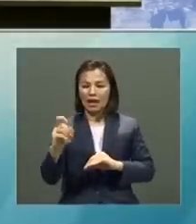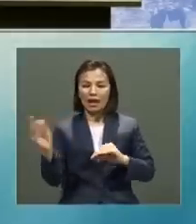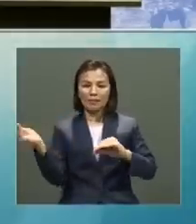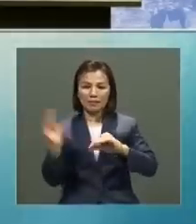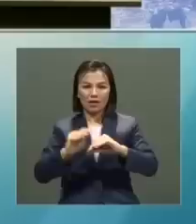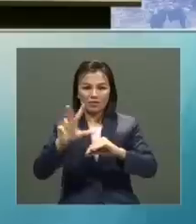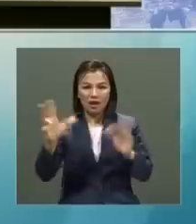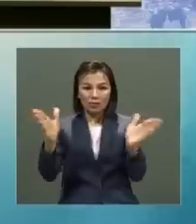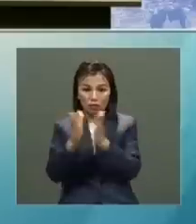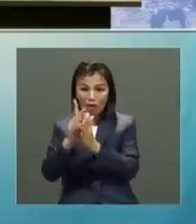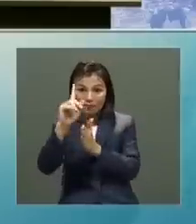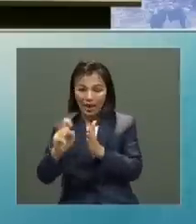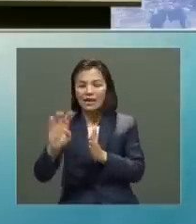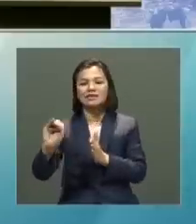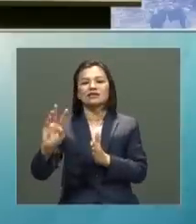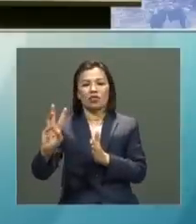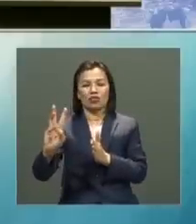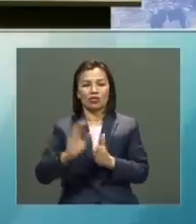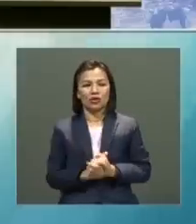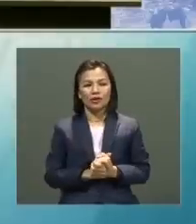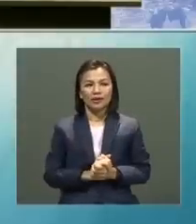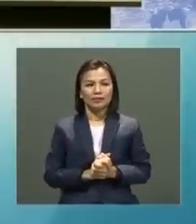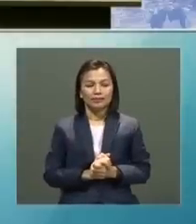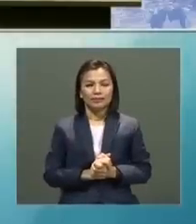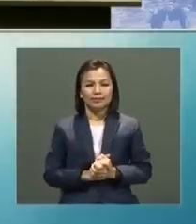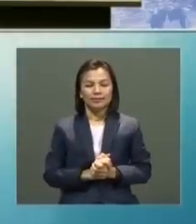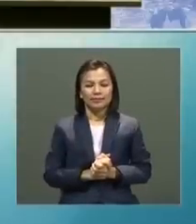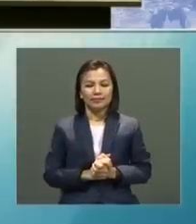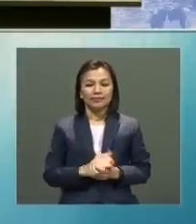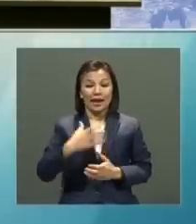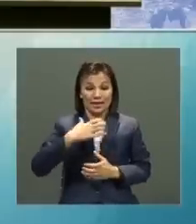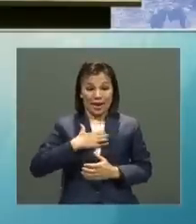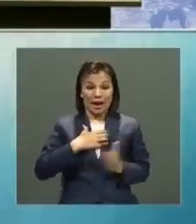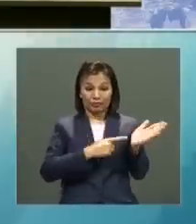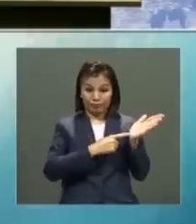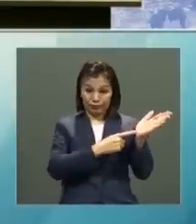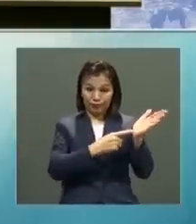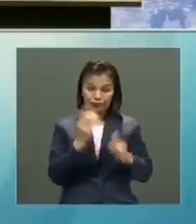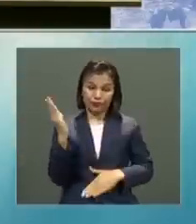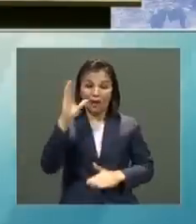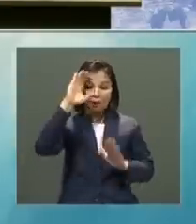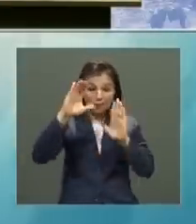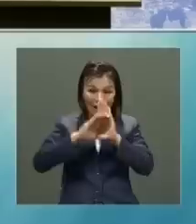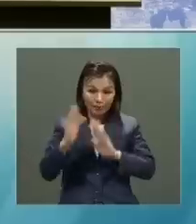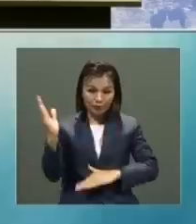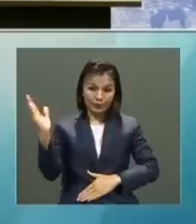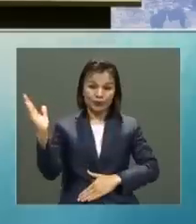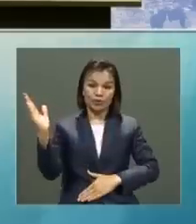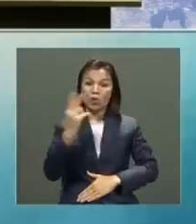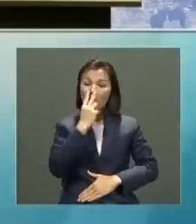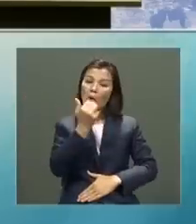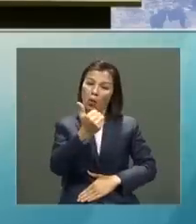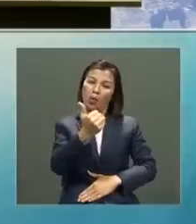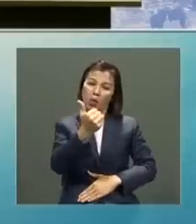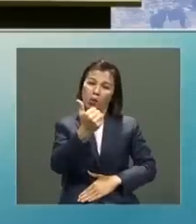รวมเป็น 4 16คนนะครับทำจุ่มครับผมอยากจะให้เห็นภาพตอนนี้หลายคนบอกโอ้โหสบายใจจังเลยดี